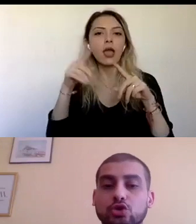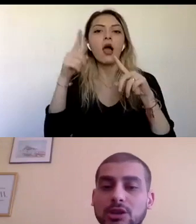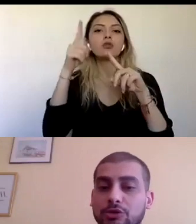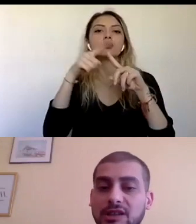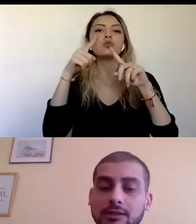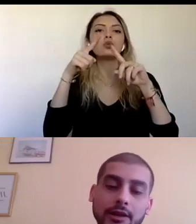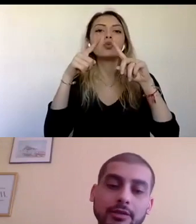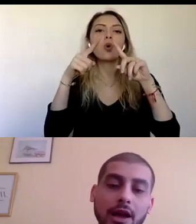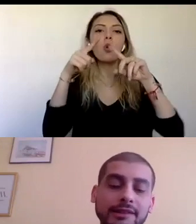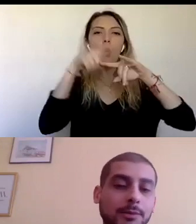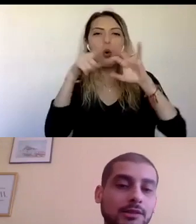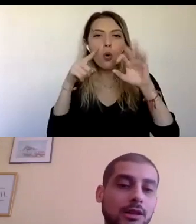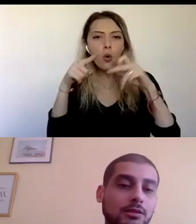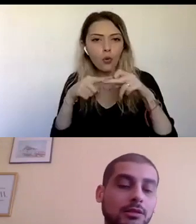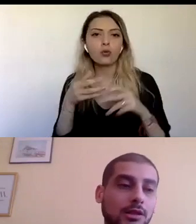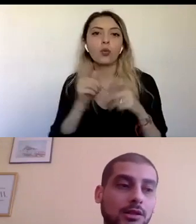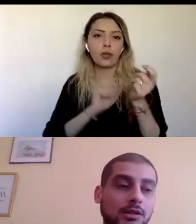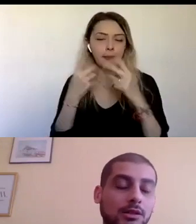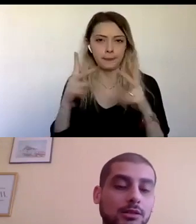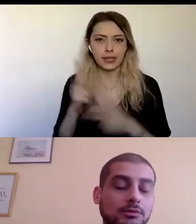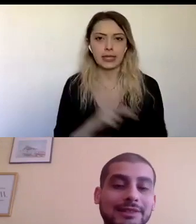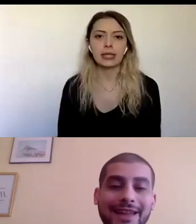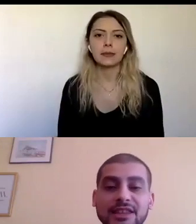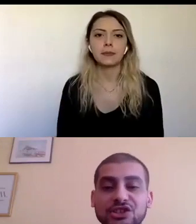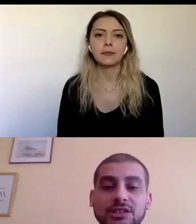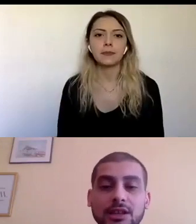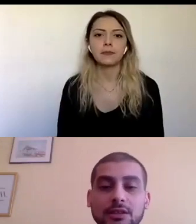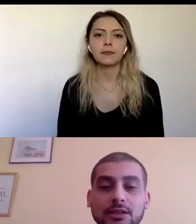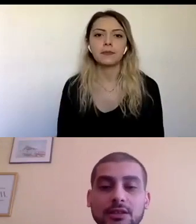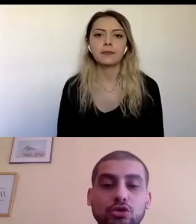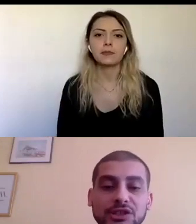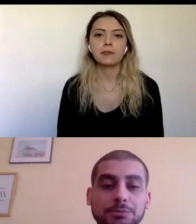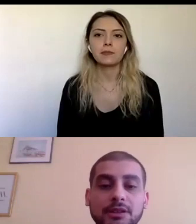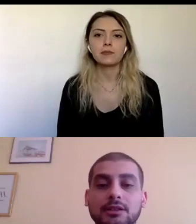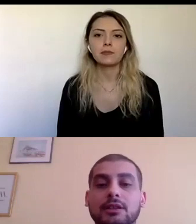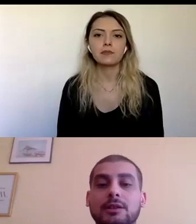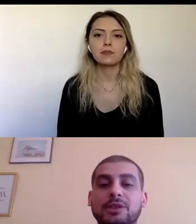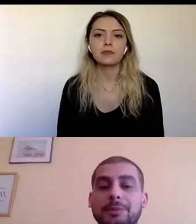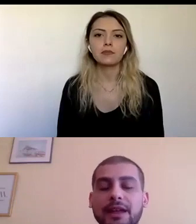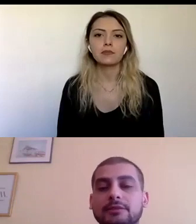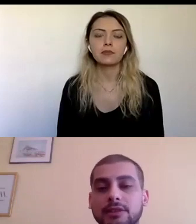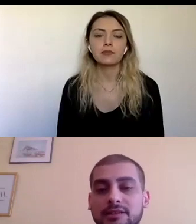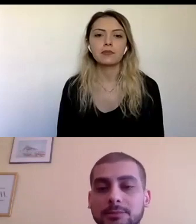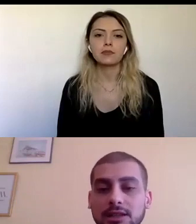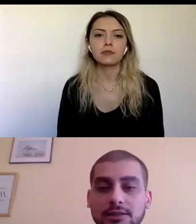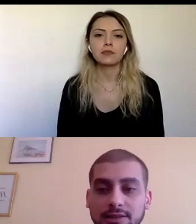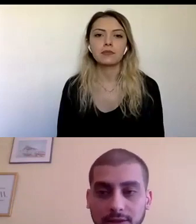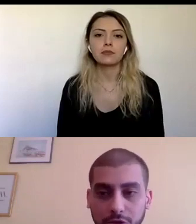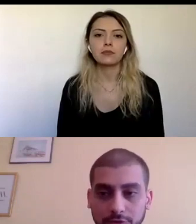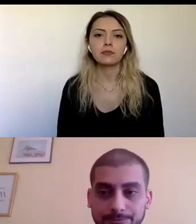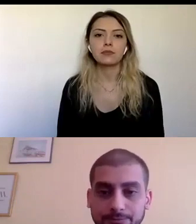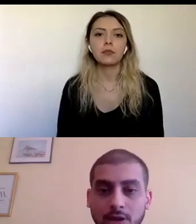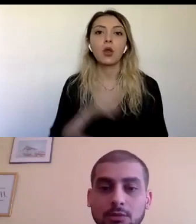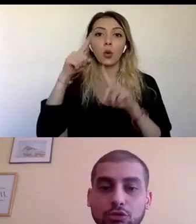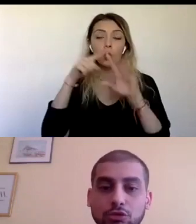Tor'un şöyle bir özelliği var. Aynı zamanda kendi içinde bütünleşik bir VPN tarzı bağlantı